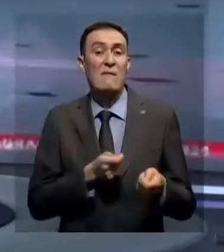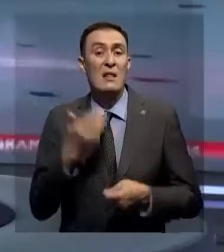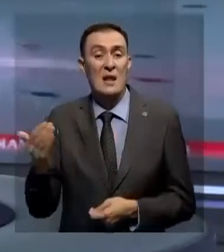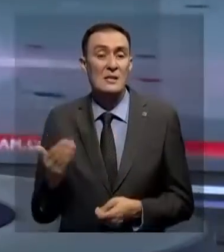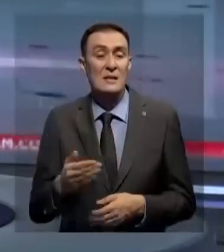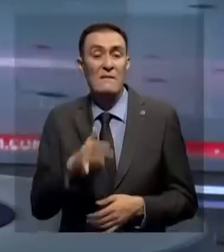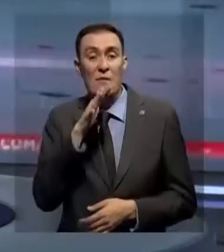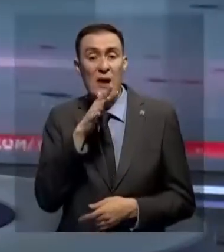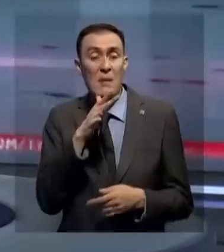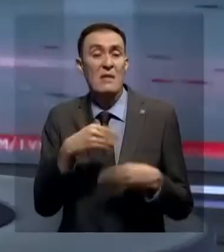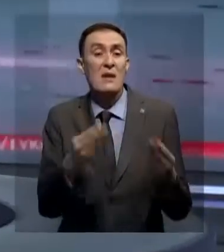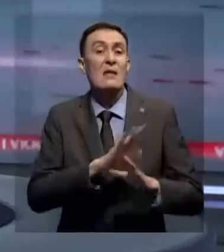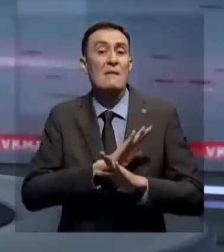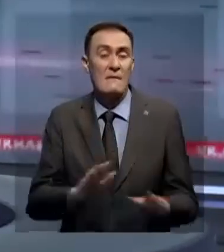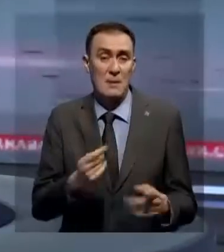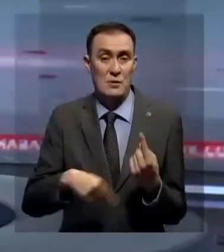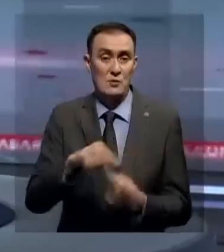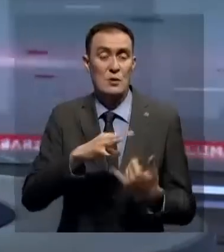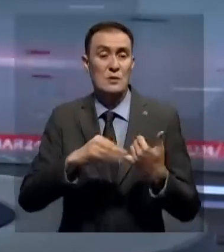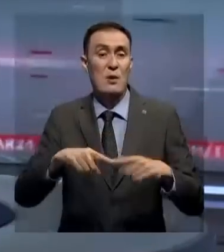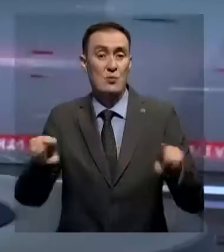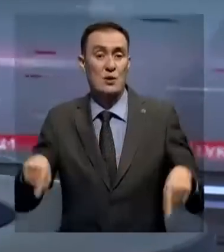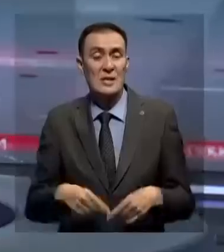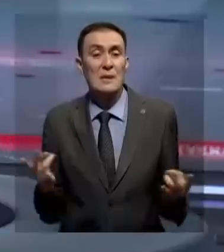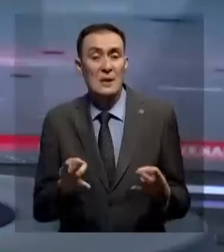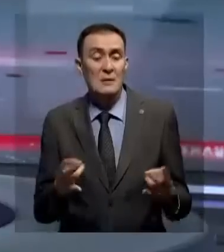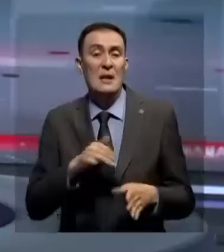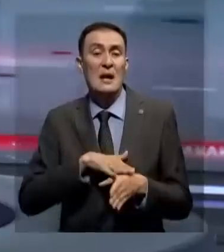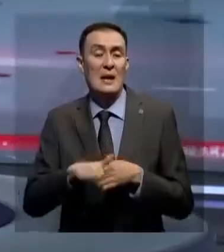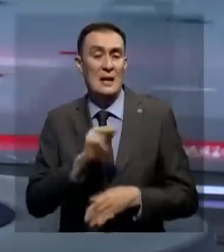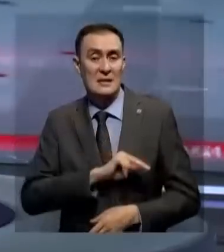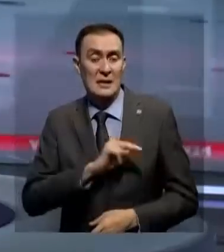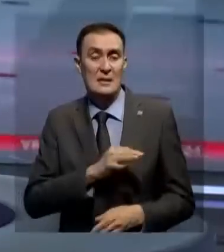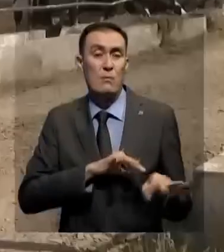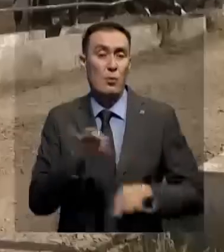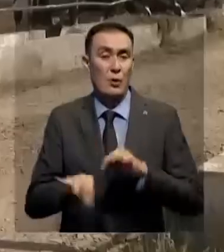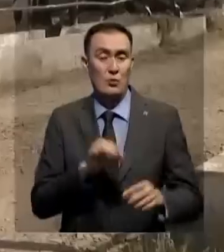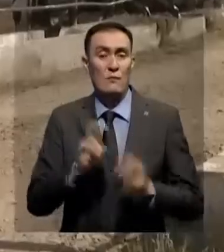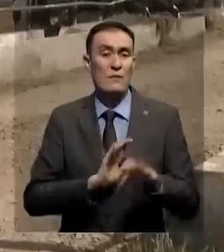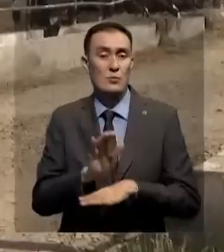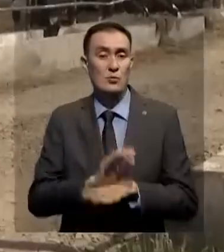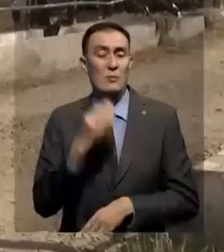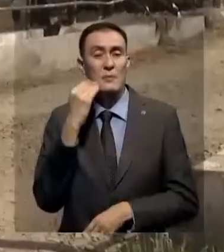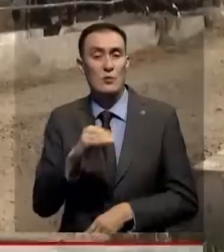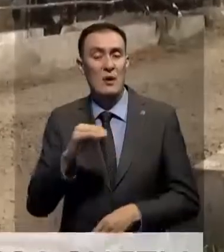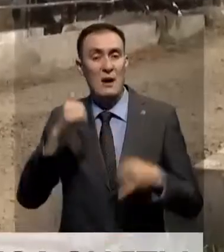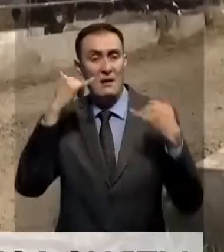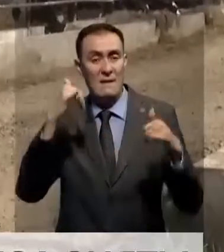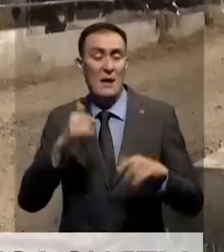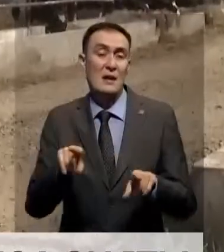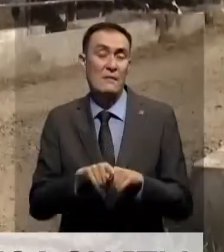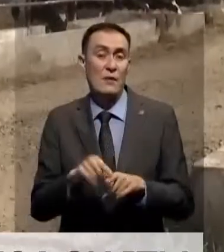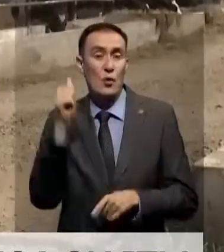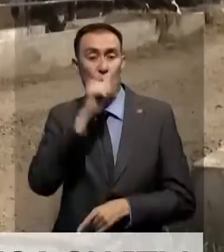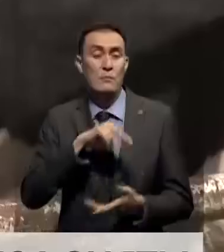оказалось, местные власти все это время не выдавали ему земельный участок, необходимый для реализации проекта по производству племенной говядины.